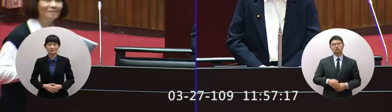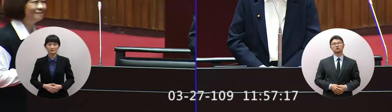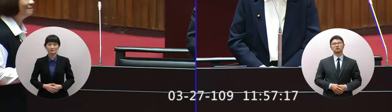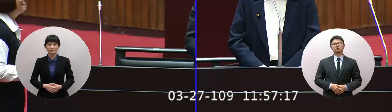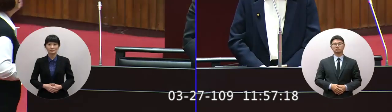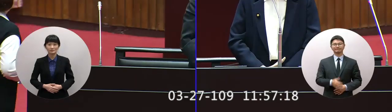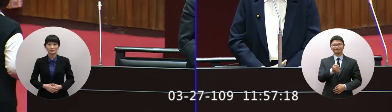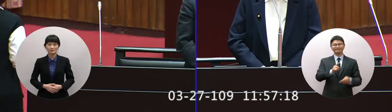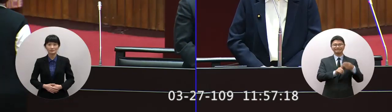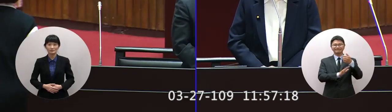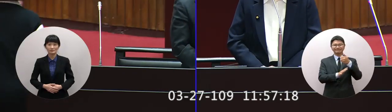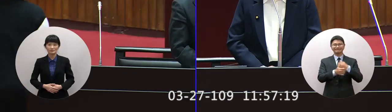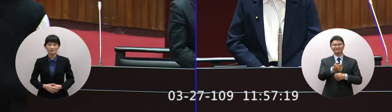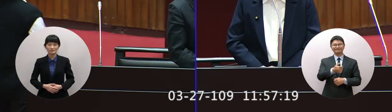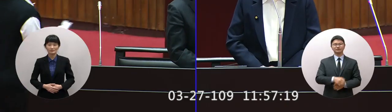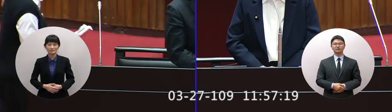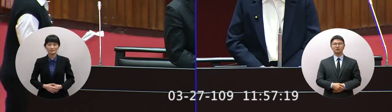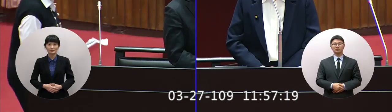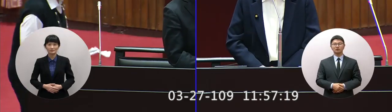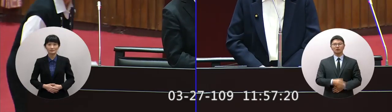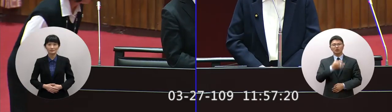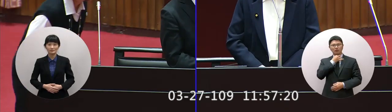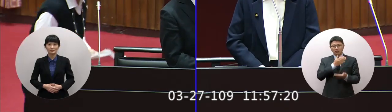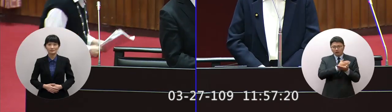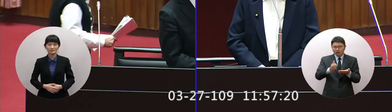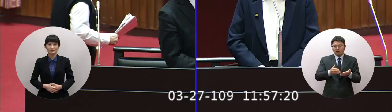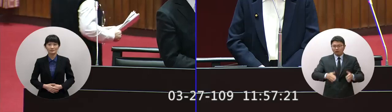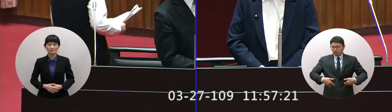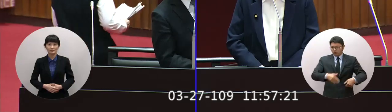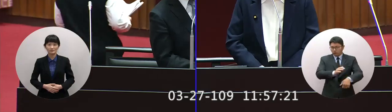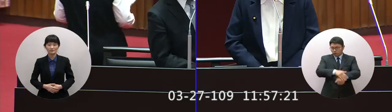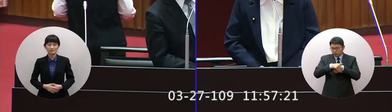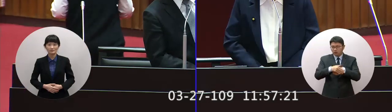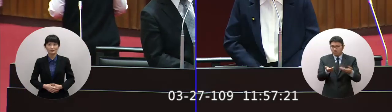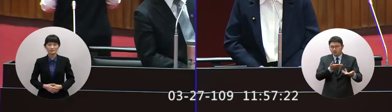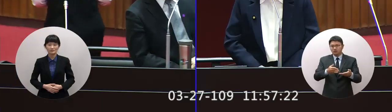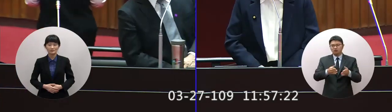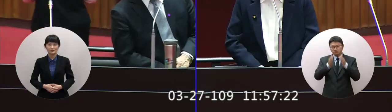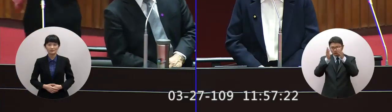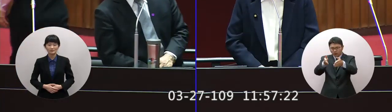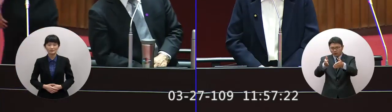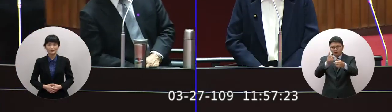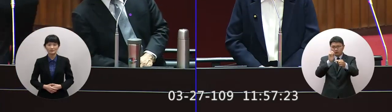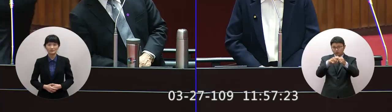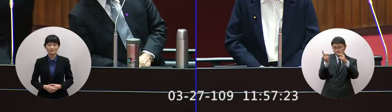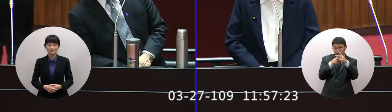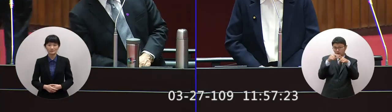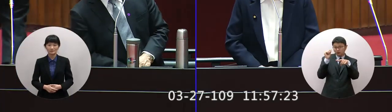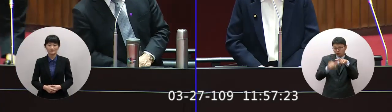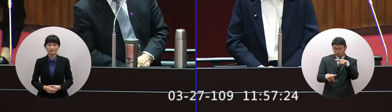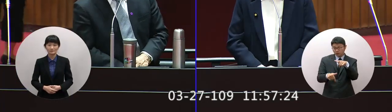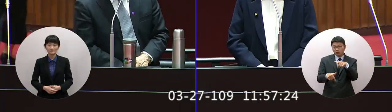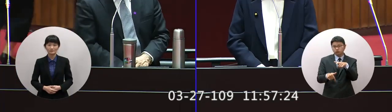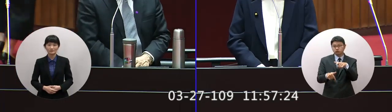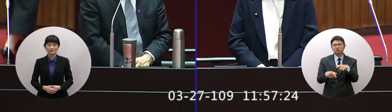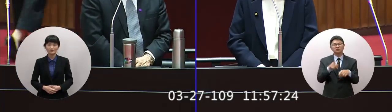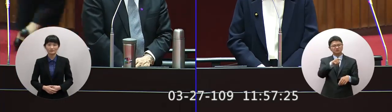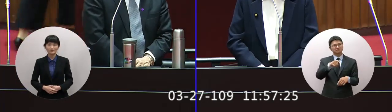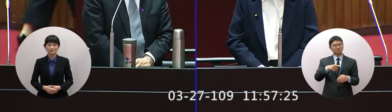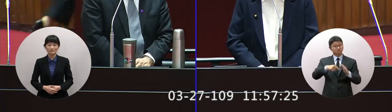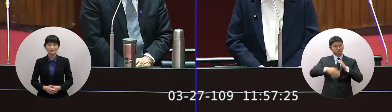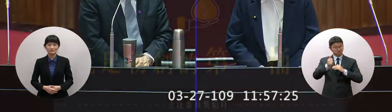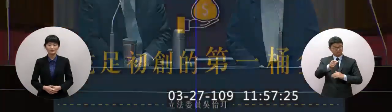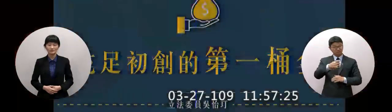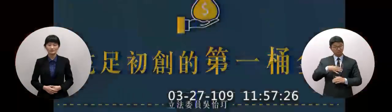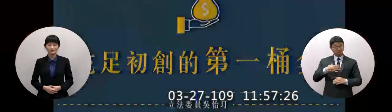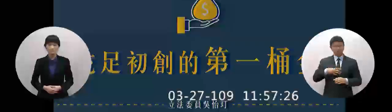困，谢谢诸位，我们许多纾困救急都是针对中小企业。院长，你知不知道中小企业在